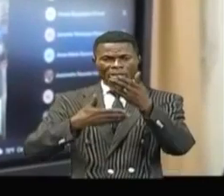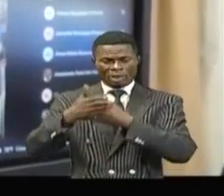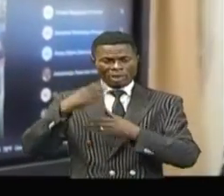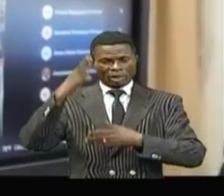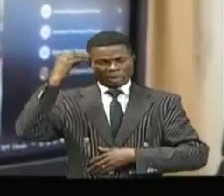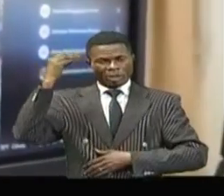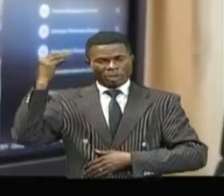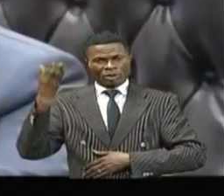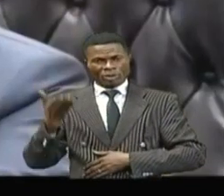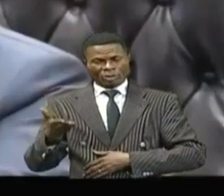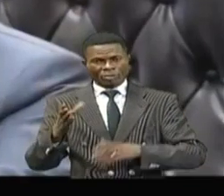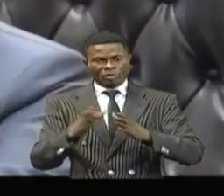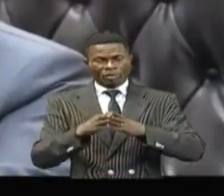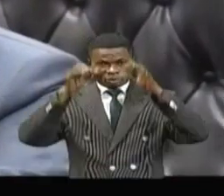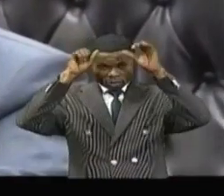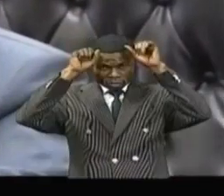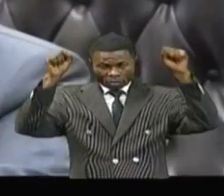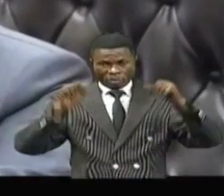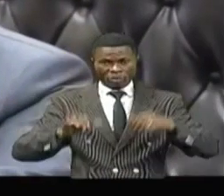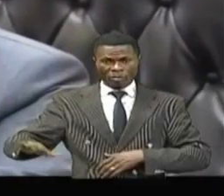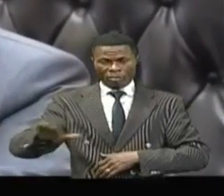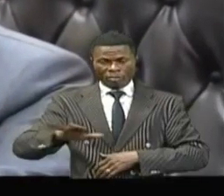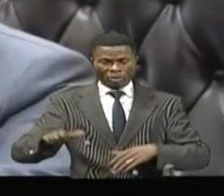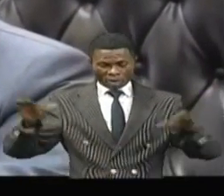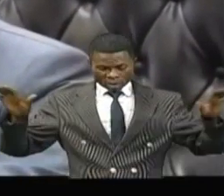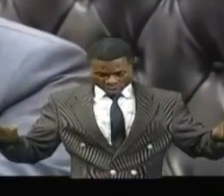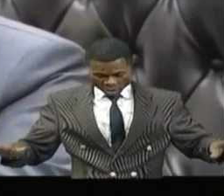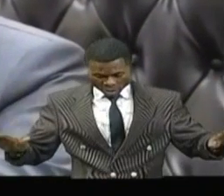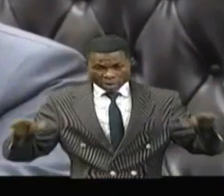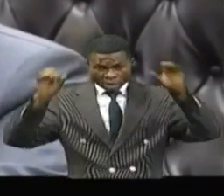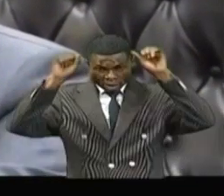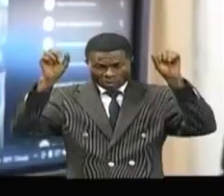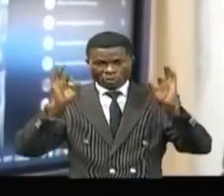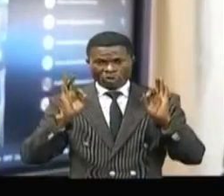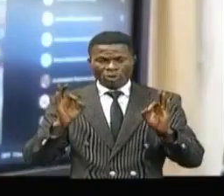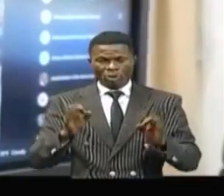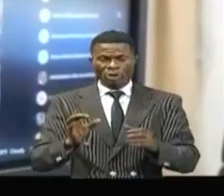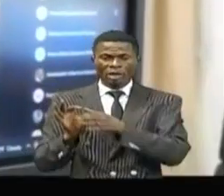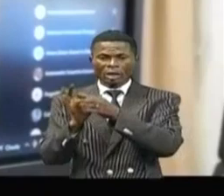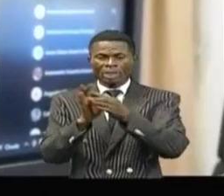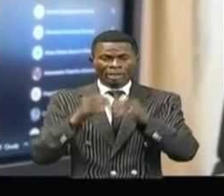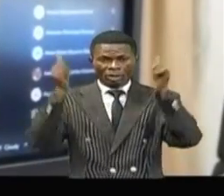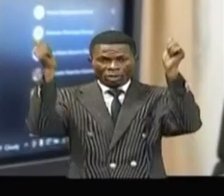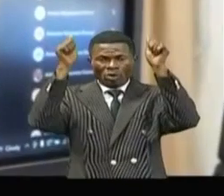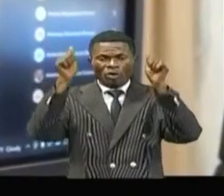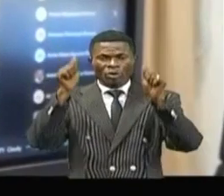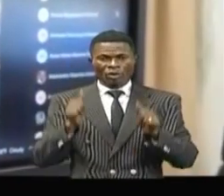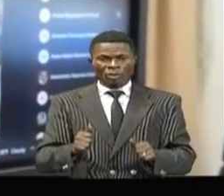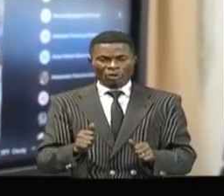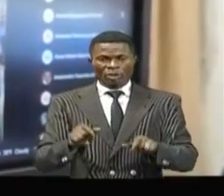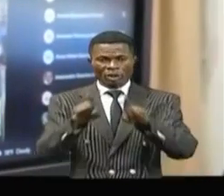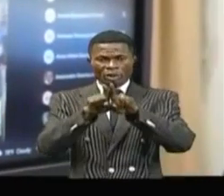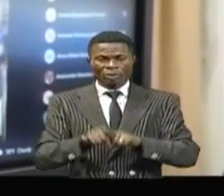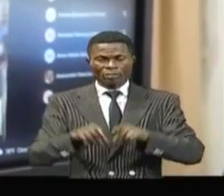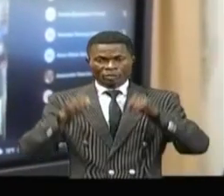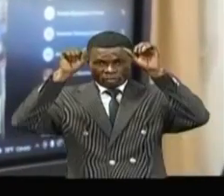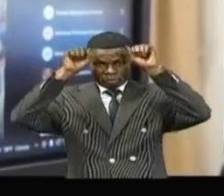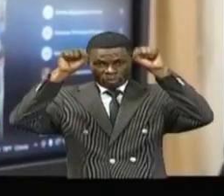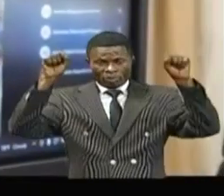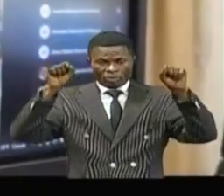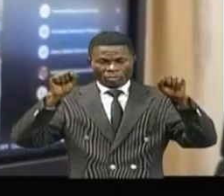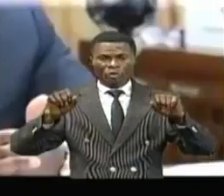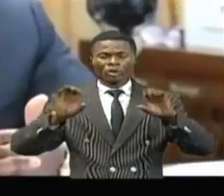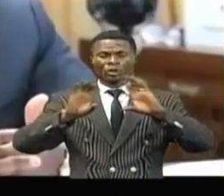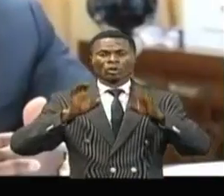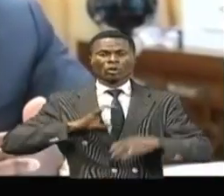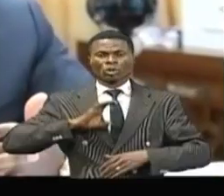respectifs avec le président de la République du Sénégal, président en exercice de l'Union africaine, et le président de la